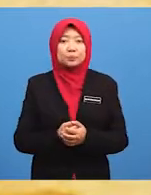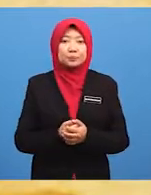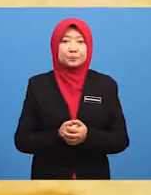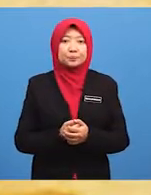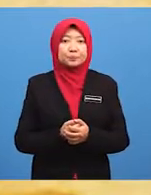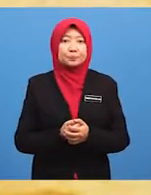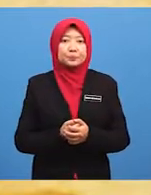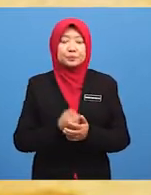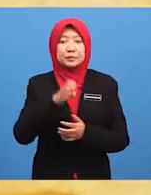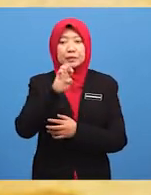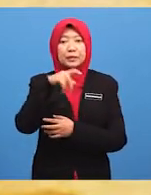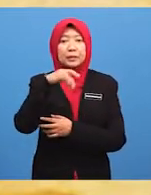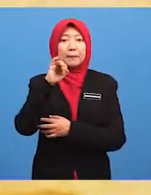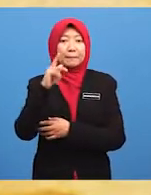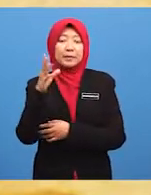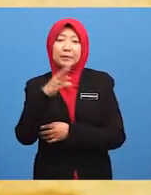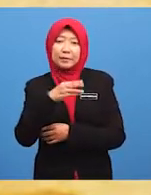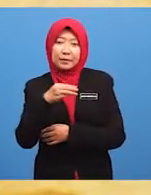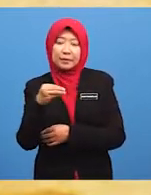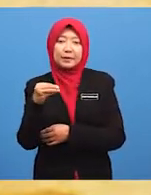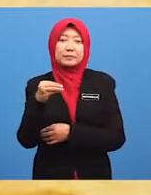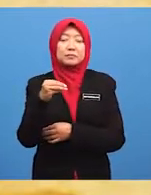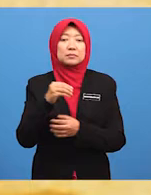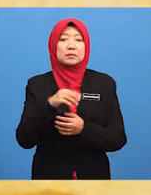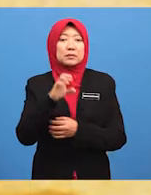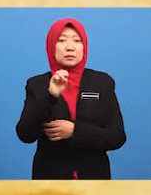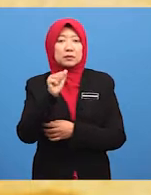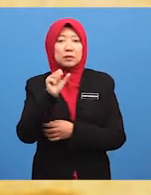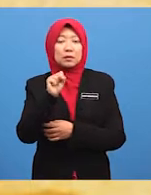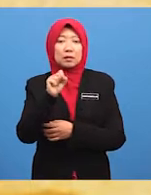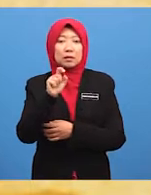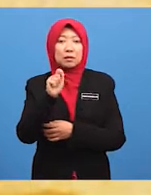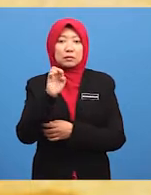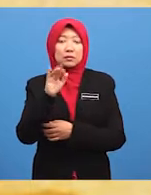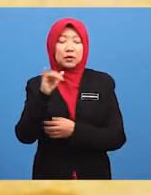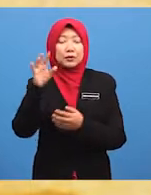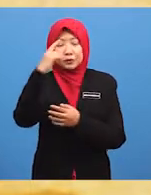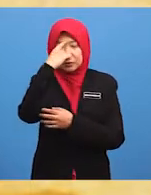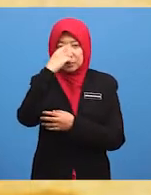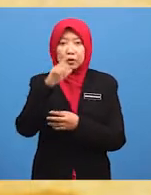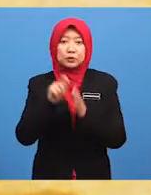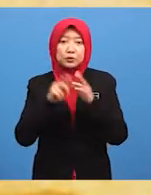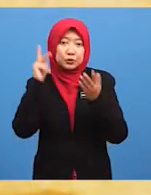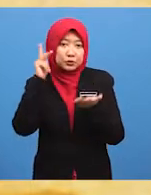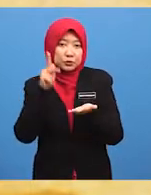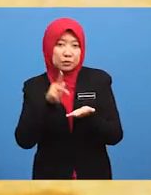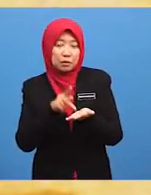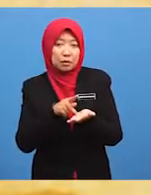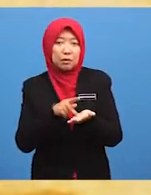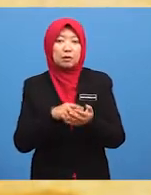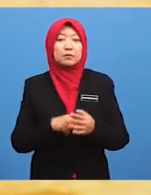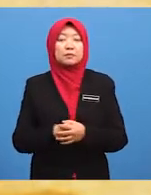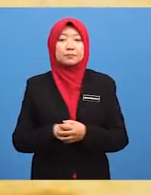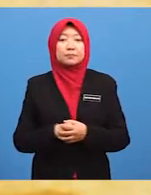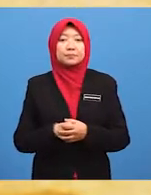iaitu pengaruh epik dan sastra India yang terkenal seperti Ramayana